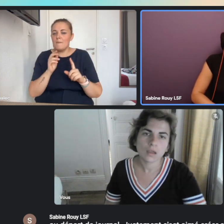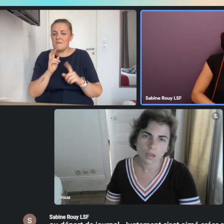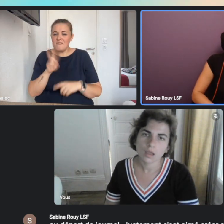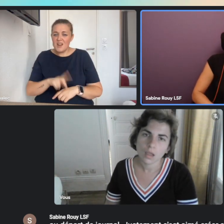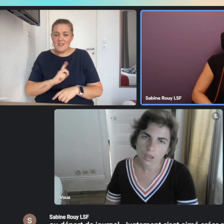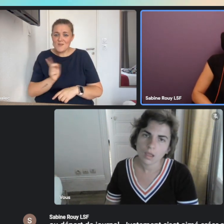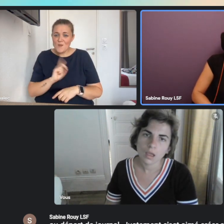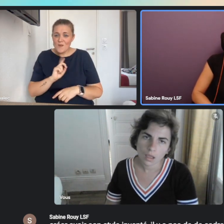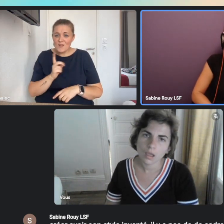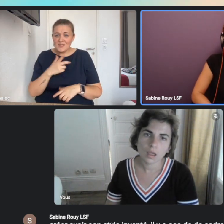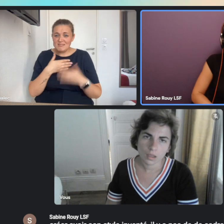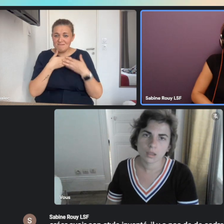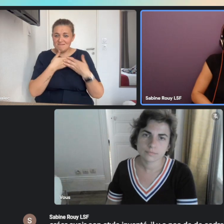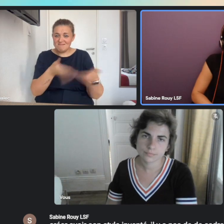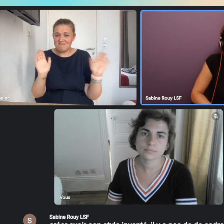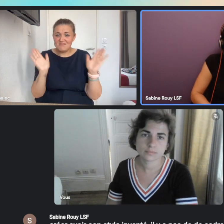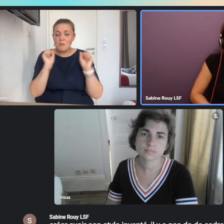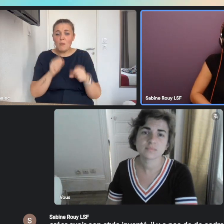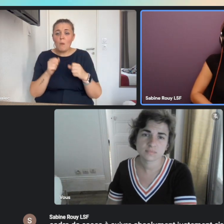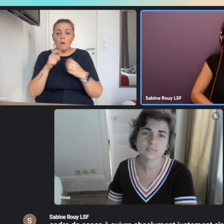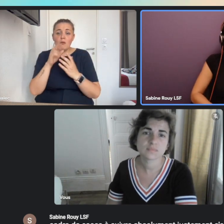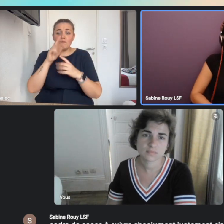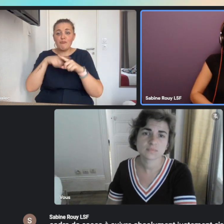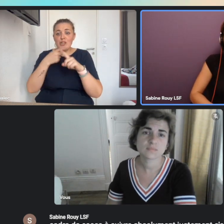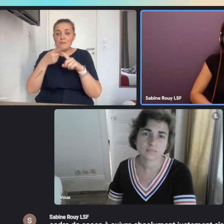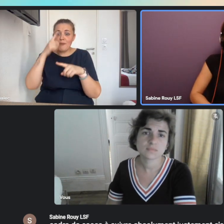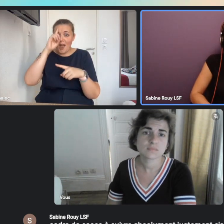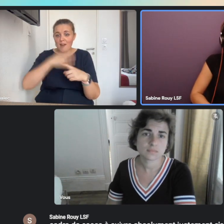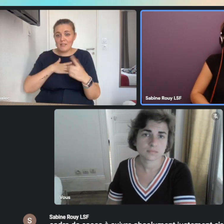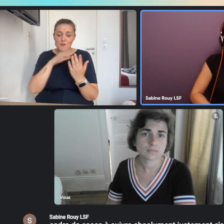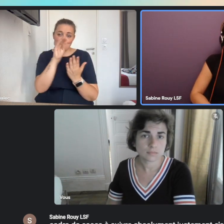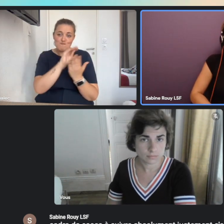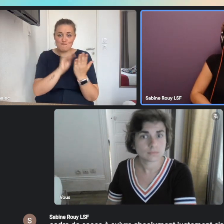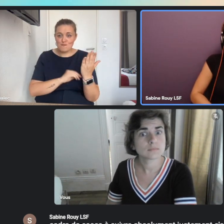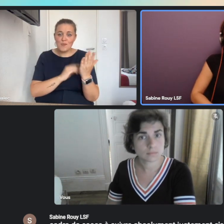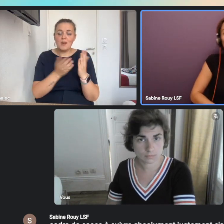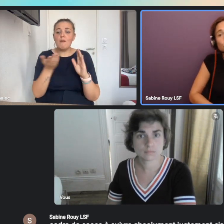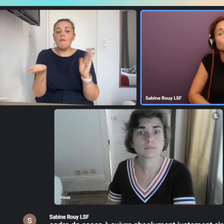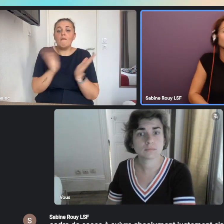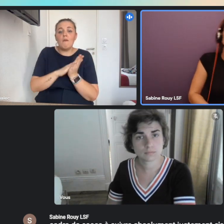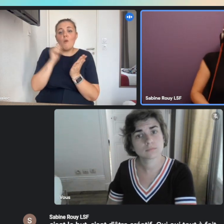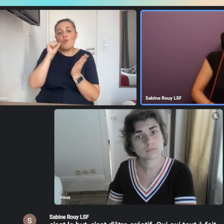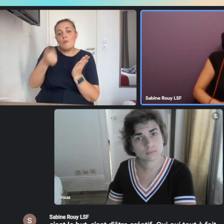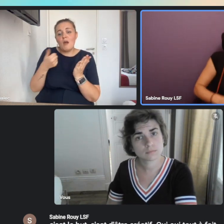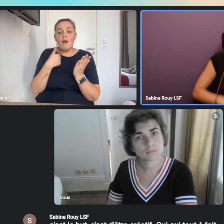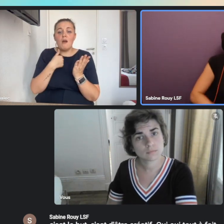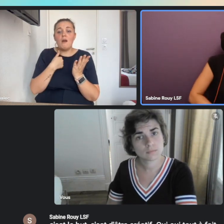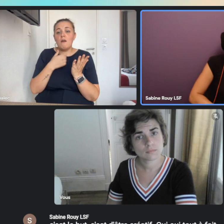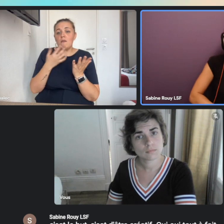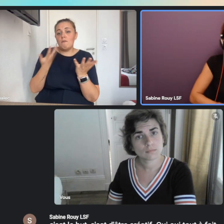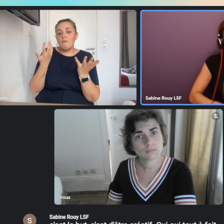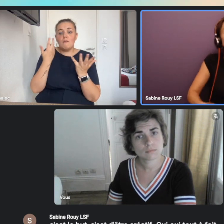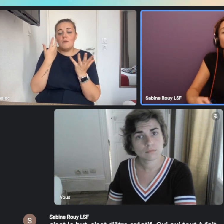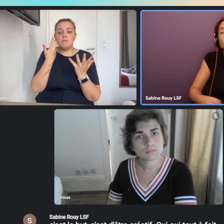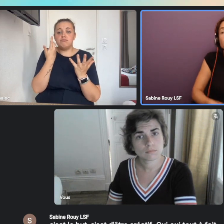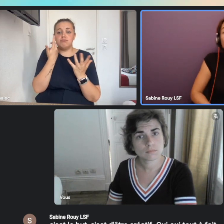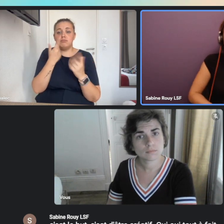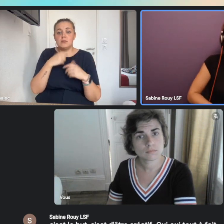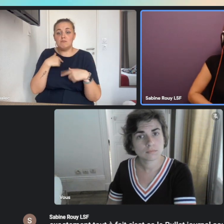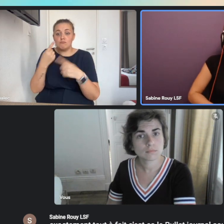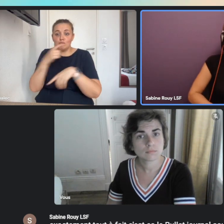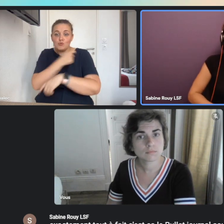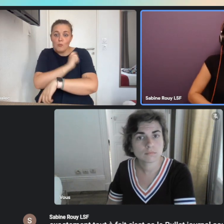souvent, on a des formes avec des cases à cocher, alors que non, c'est pas forcément ça, justement. On peut, noter des avis qu'on a eus sur un film, le